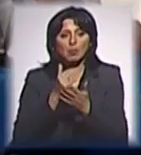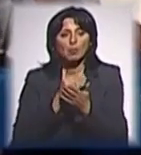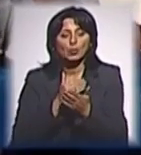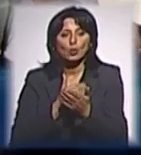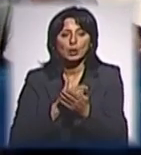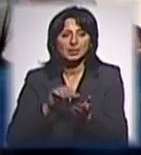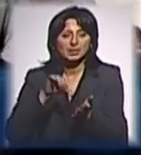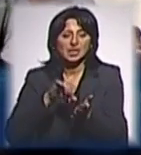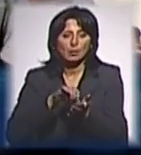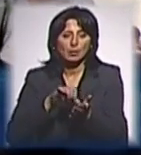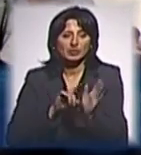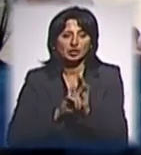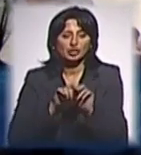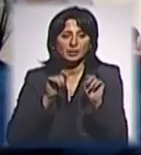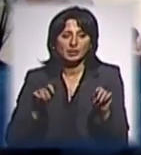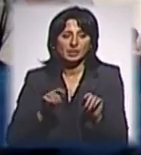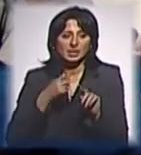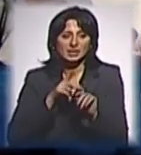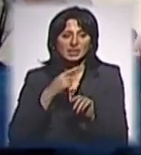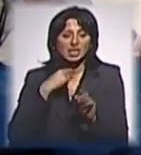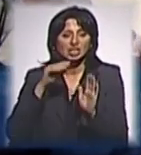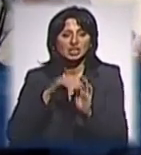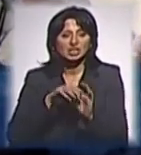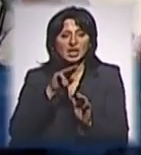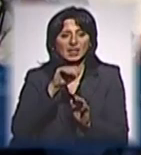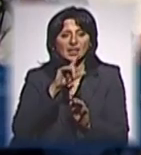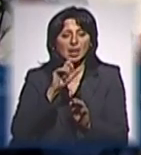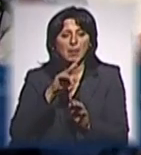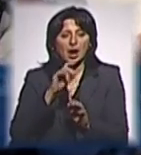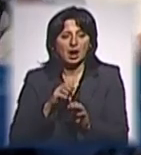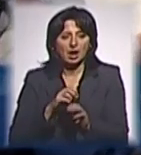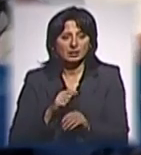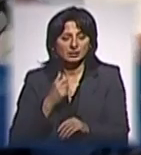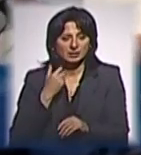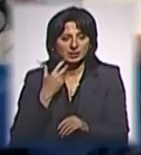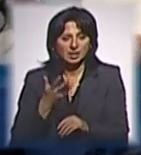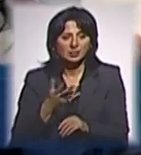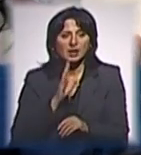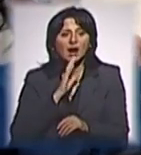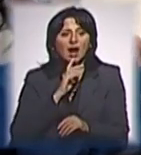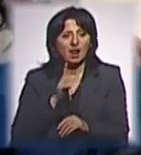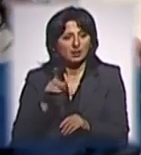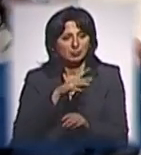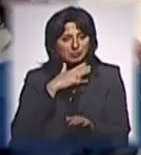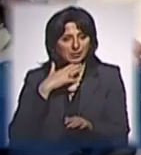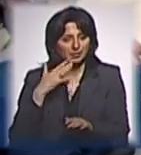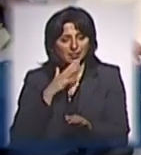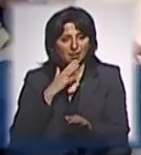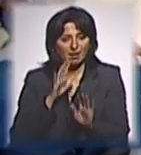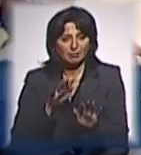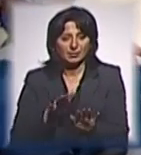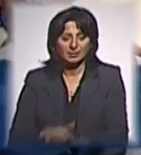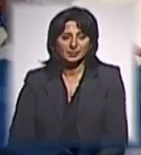პროგრამის წარმომადგენელი შემქმნელი და იგი კენციყრის თემხაზე და მხარი მინდა დაუჭიროს. რამდენი საინტერესო ხალბატონი ხართ? ადამიანებმა